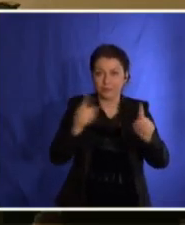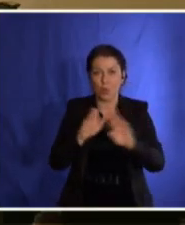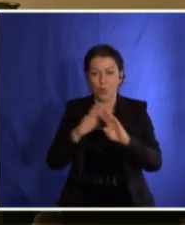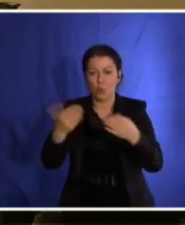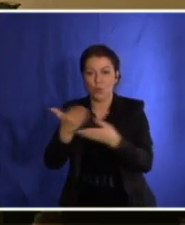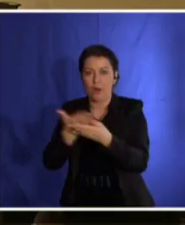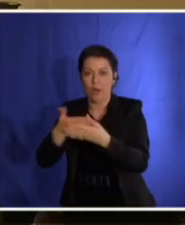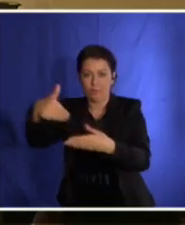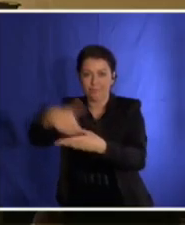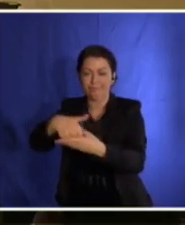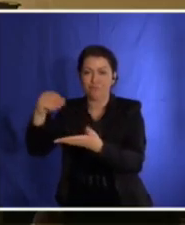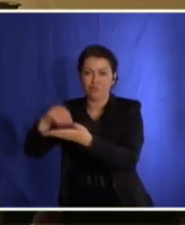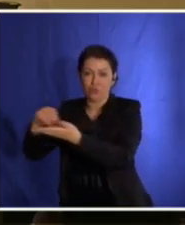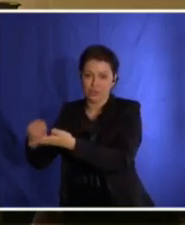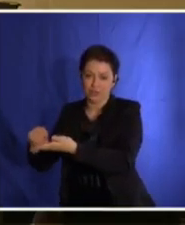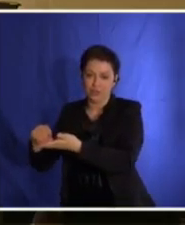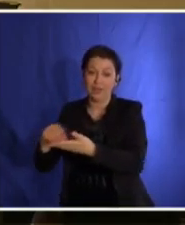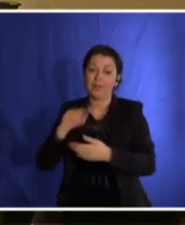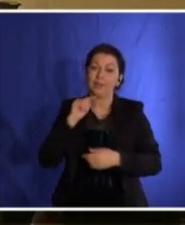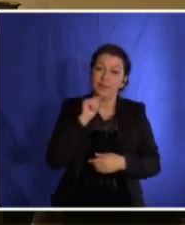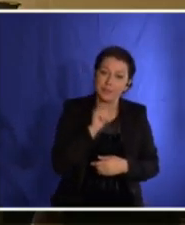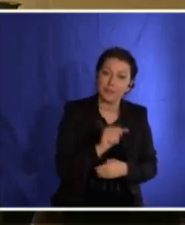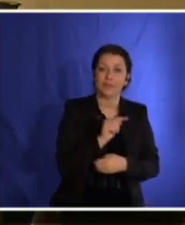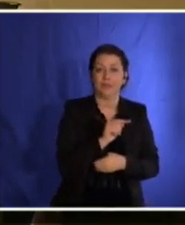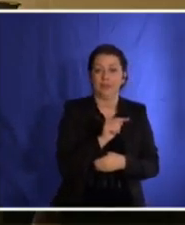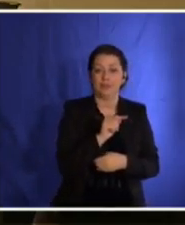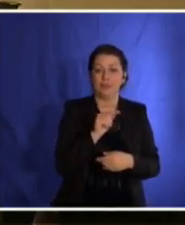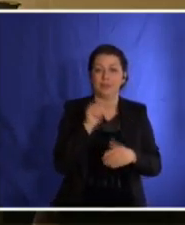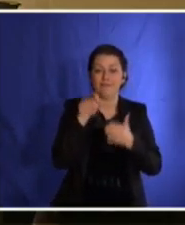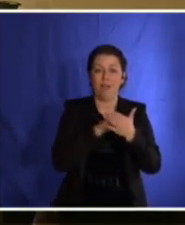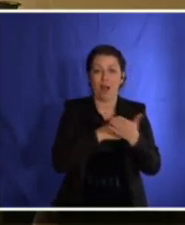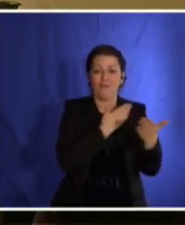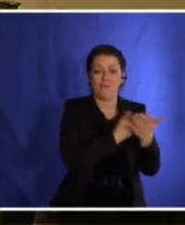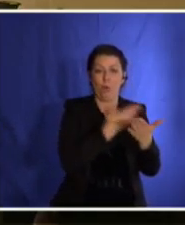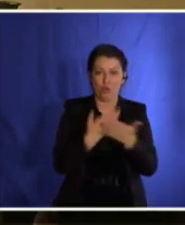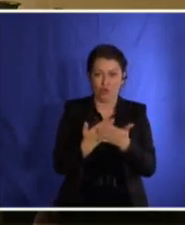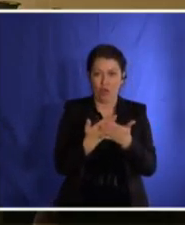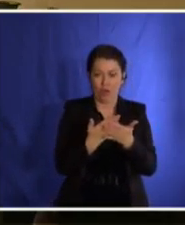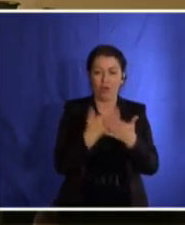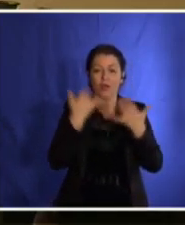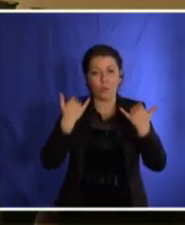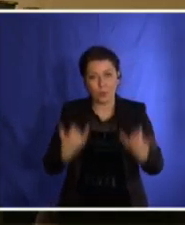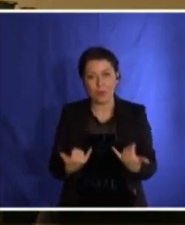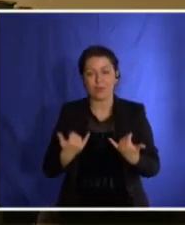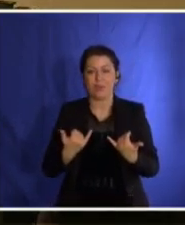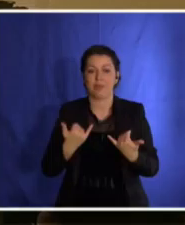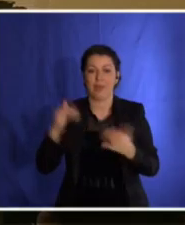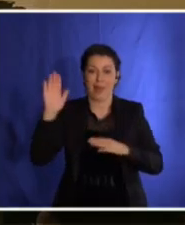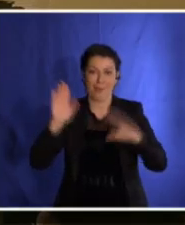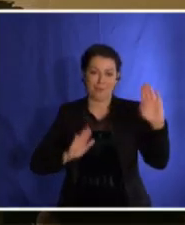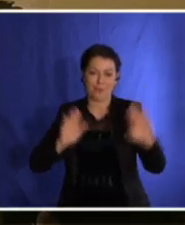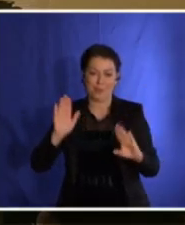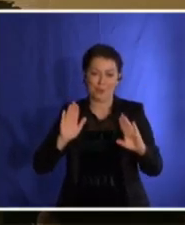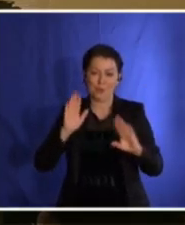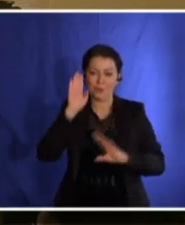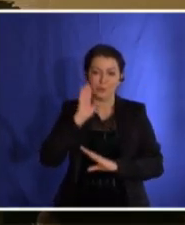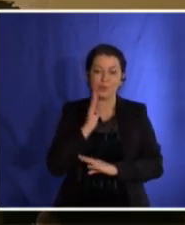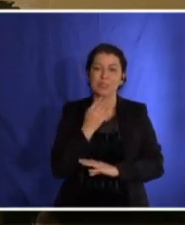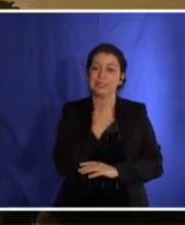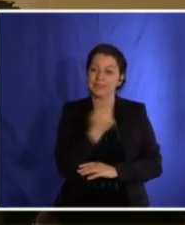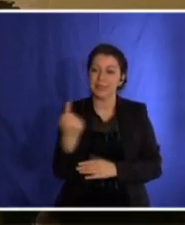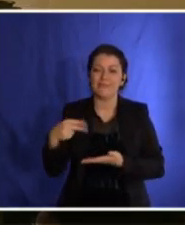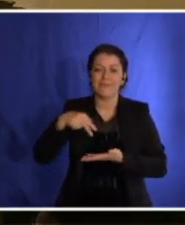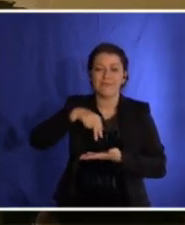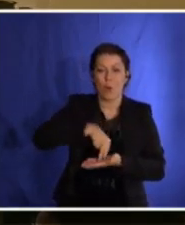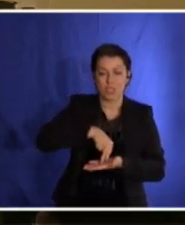Wahlvorschlag steht heute zur Abstimmung. Und ich bitte nun den Vorsitzenden der Wahlkommission,